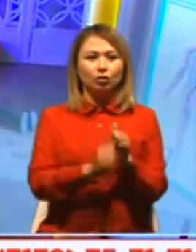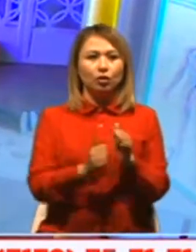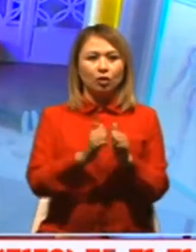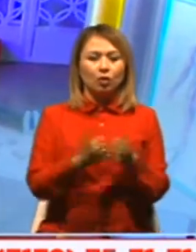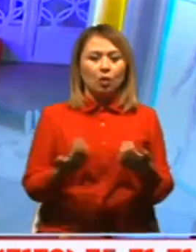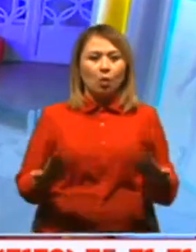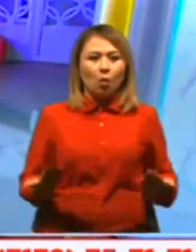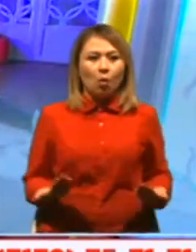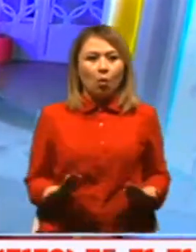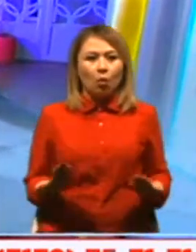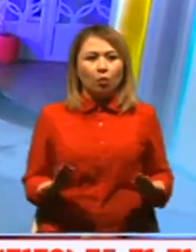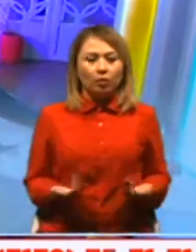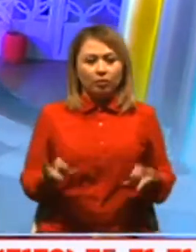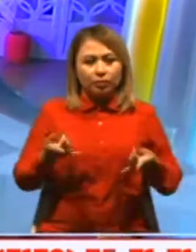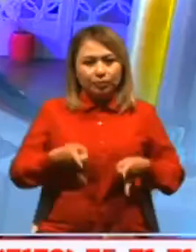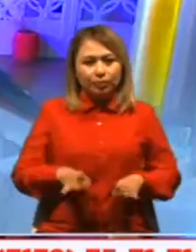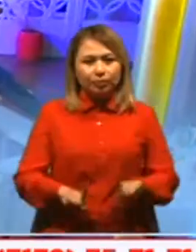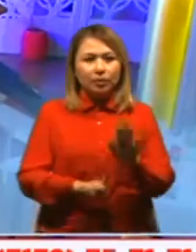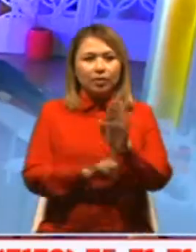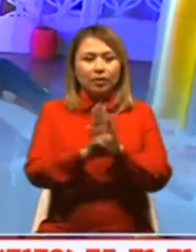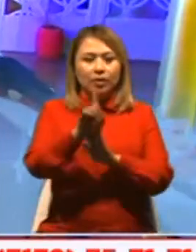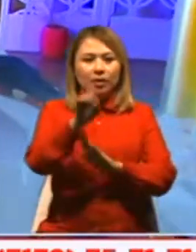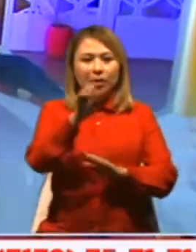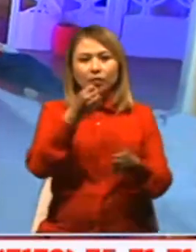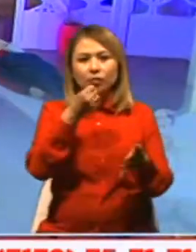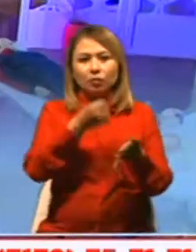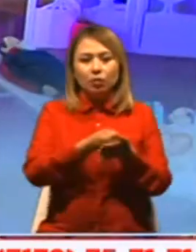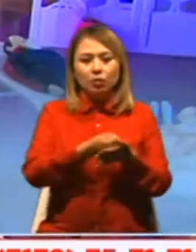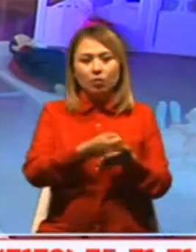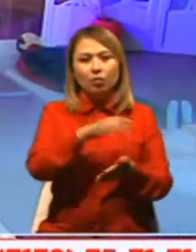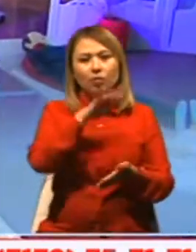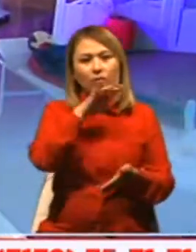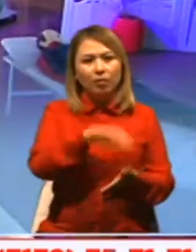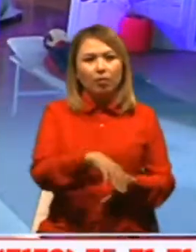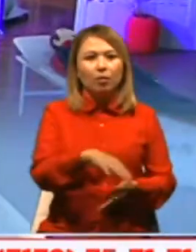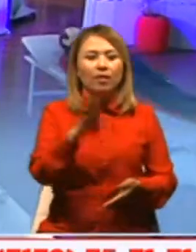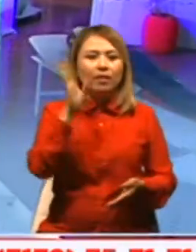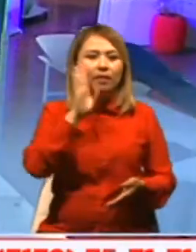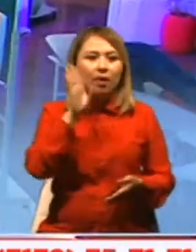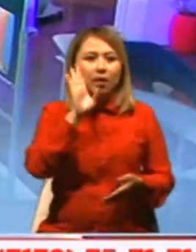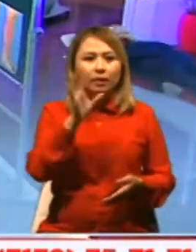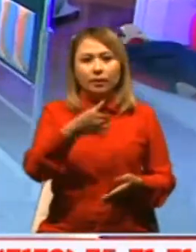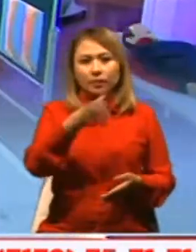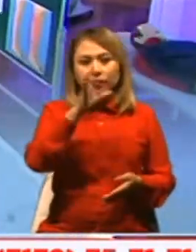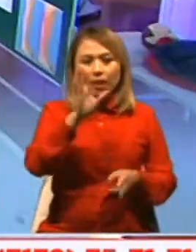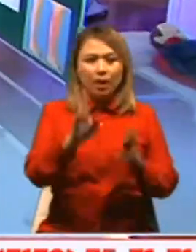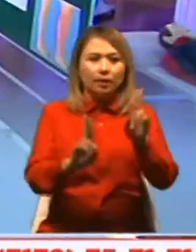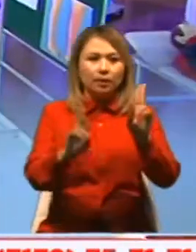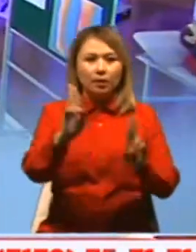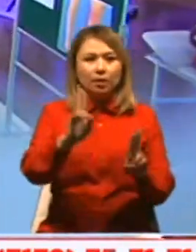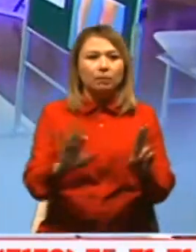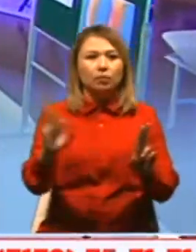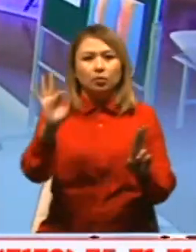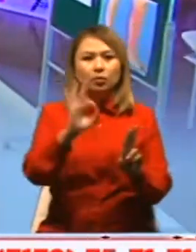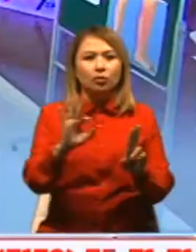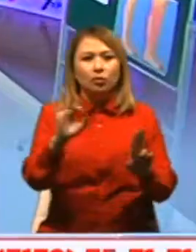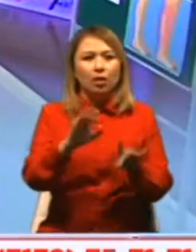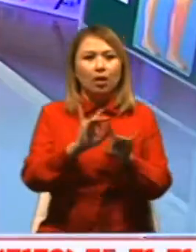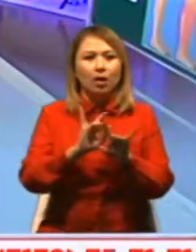өмірімізде, өмірге келген сәттен бастап өмірдің соңына дейін тұтынатын судың шу тәртібі туралы айтып жатырмыз. Ал ісінуге